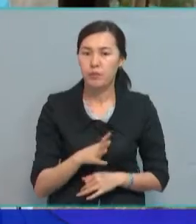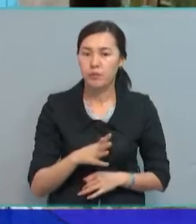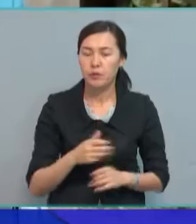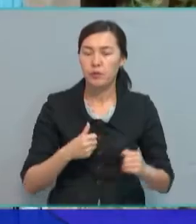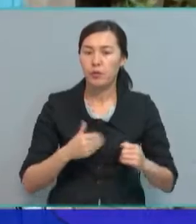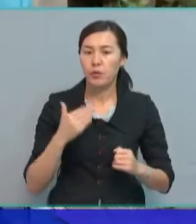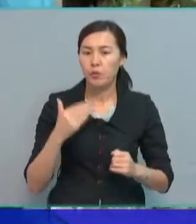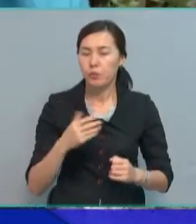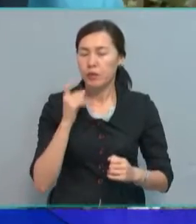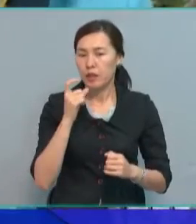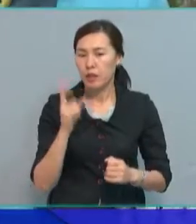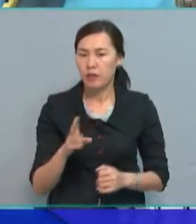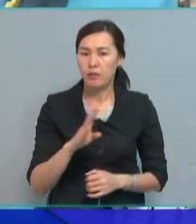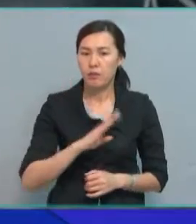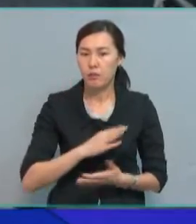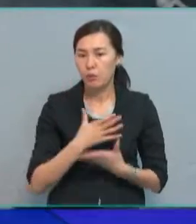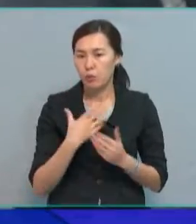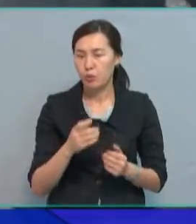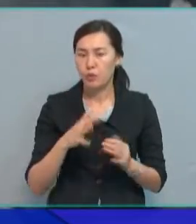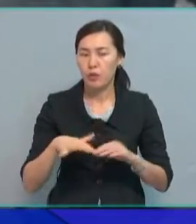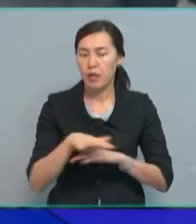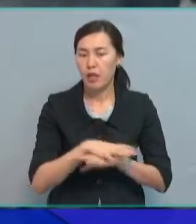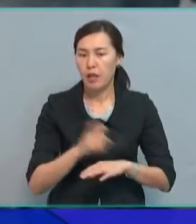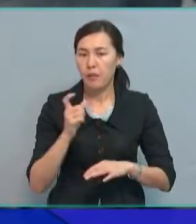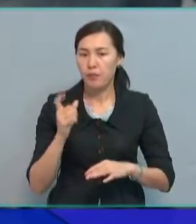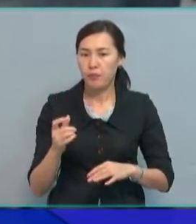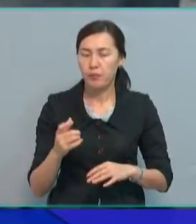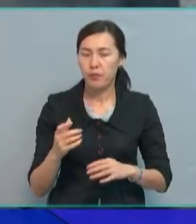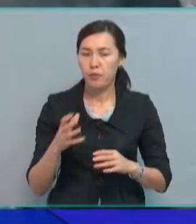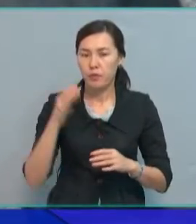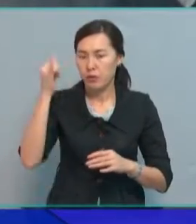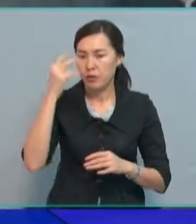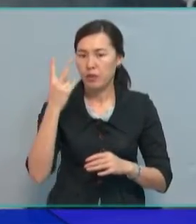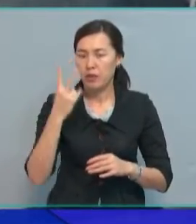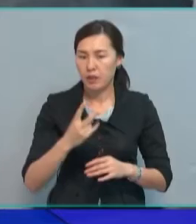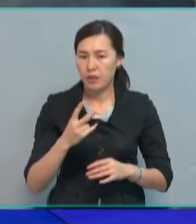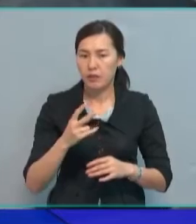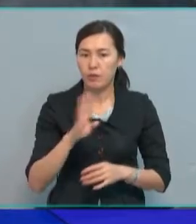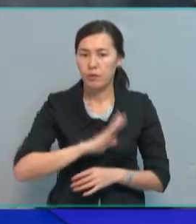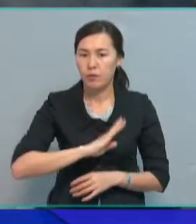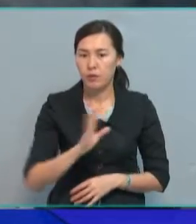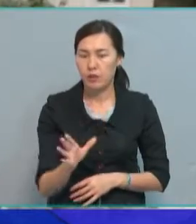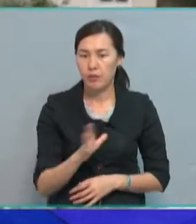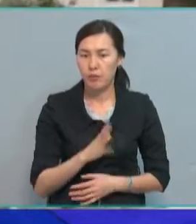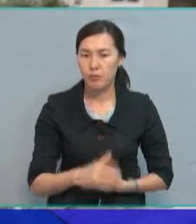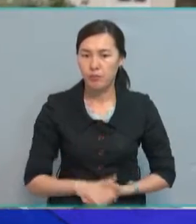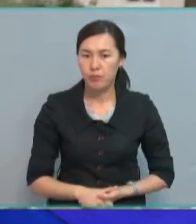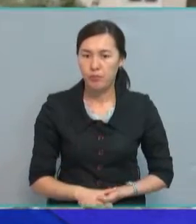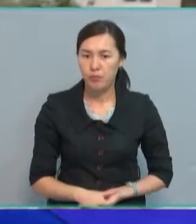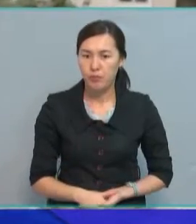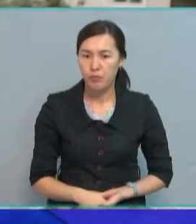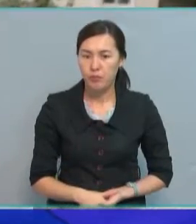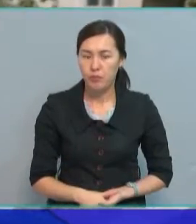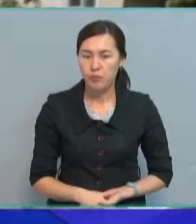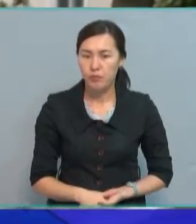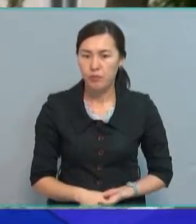Абырой болғанда адамдар дін аман, тек тұрғын алаптағы тұрғынның сауынды 2 сиыры суға ағып кетті. Мінекей мына жақтың бәрі тас